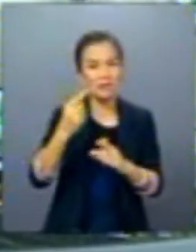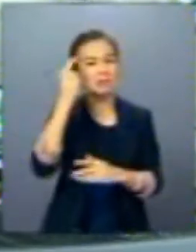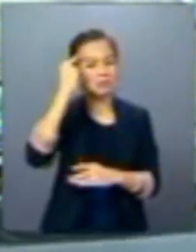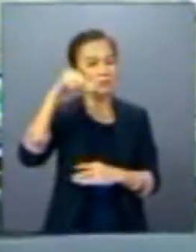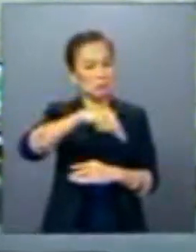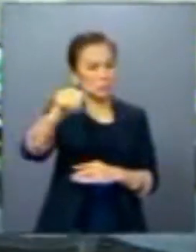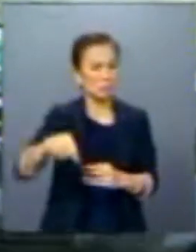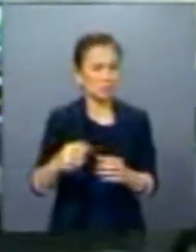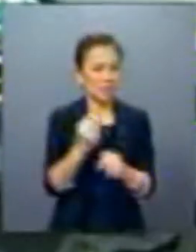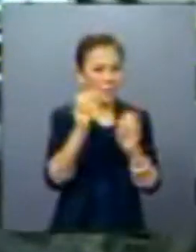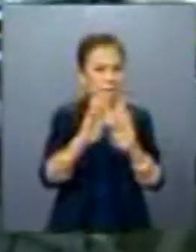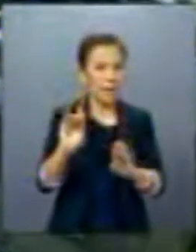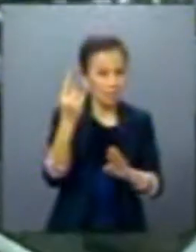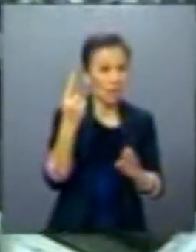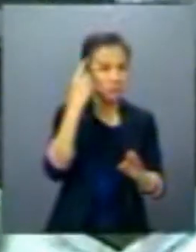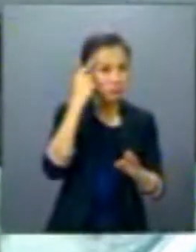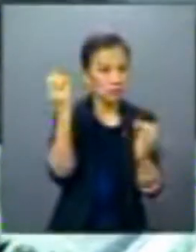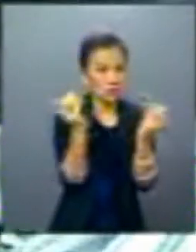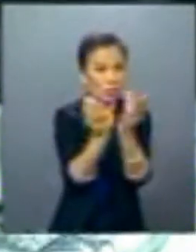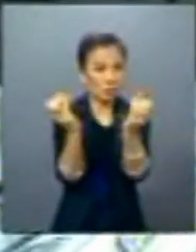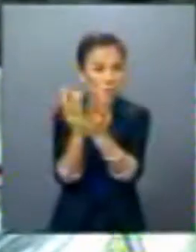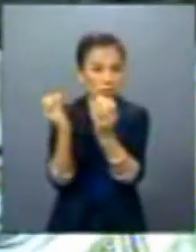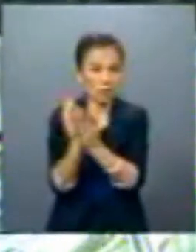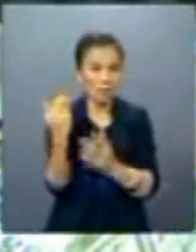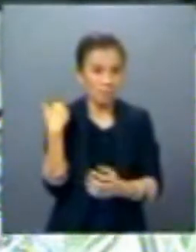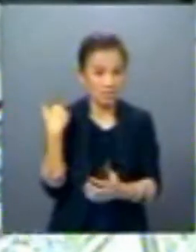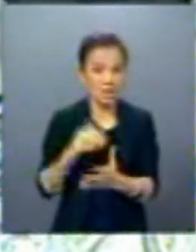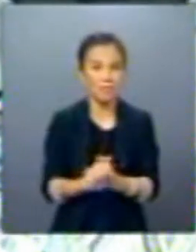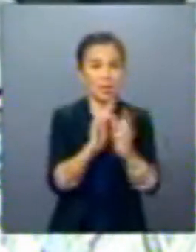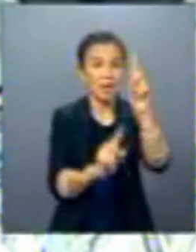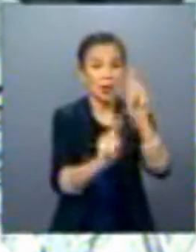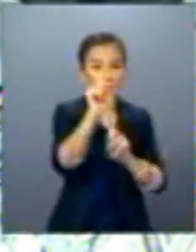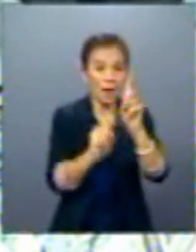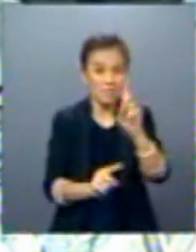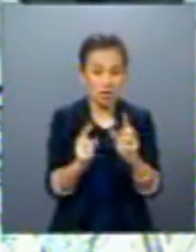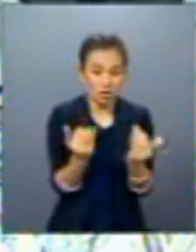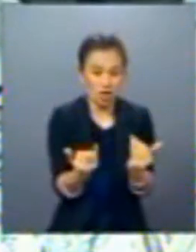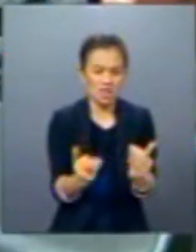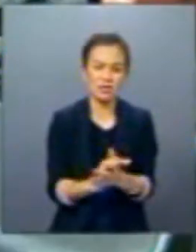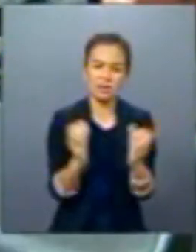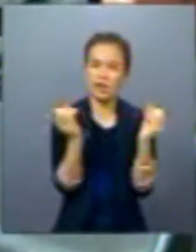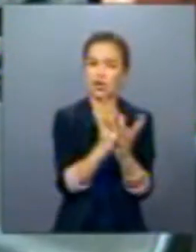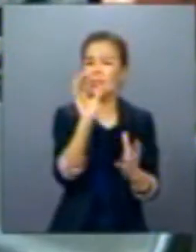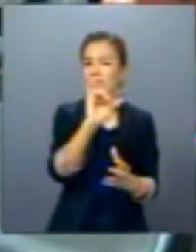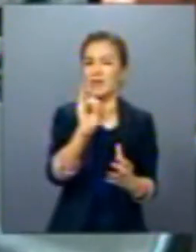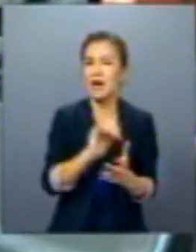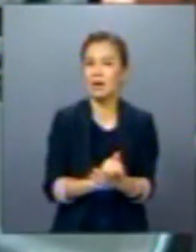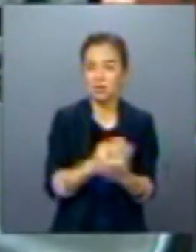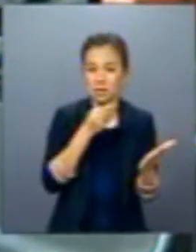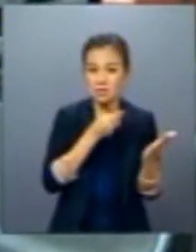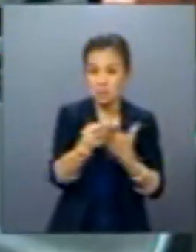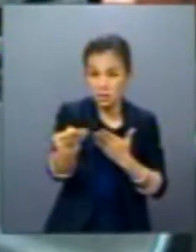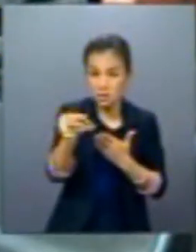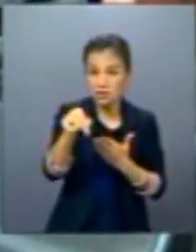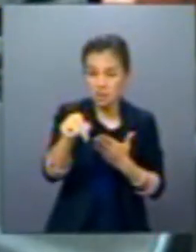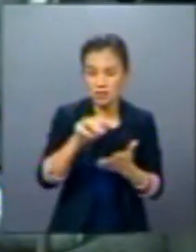ทีนี้ลองมาดูทางด้านของผู้ใช้ยานยนต์กันบ้าง นะคะมีการประเมินค่ะว่าระยะสั้นจะยังไม่ส่งผลกระทบให้ประชาชนชะลอซื้อรถที่ใช้เ